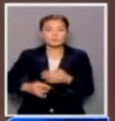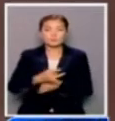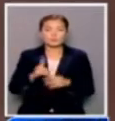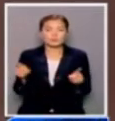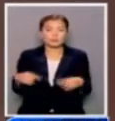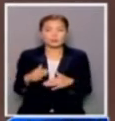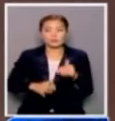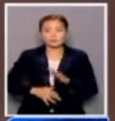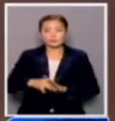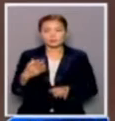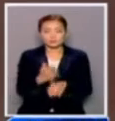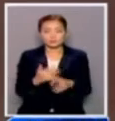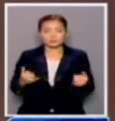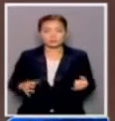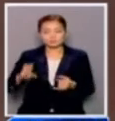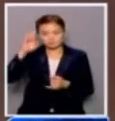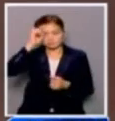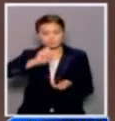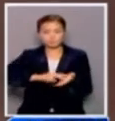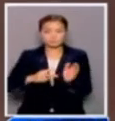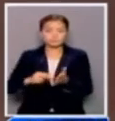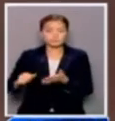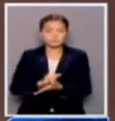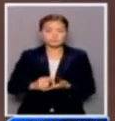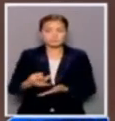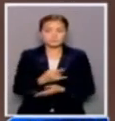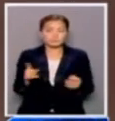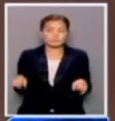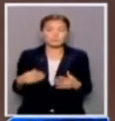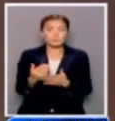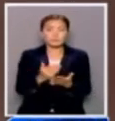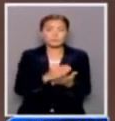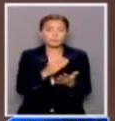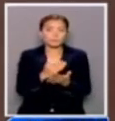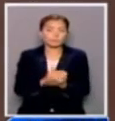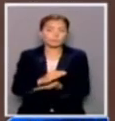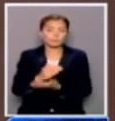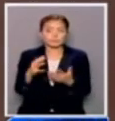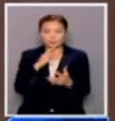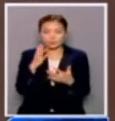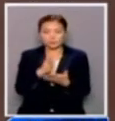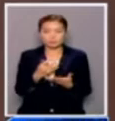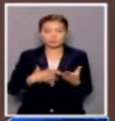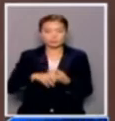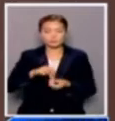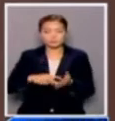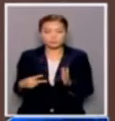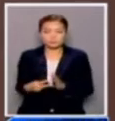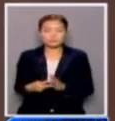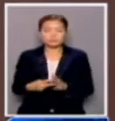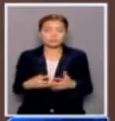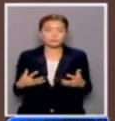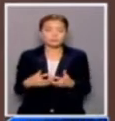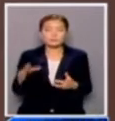даму мамандығын таңдадым? Өйткені мемлекеттік жоспардың құжаты өңірлік даму бағдарламасы аясында жасақталады. Ол барлық бағыттармен тығыз